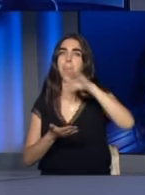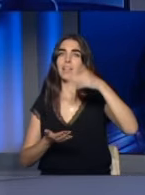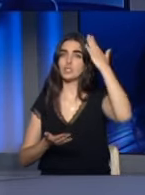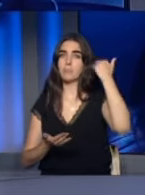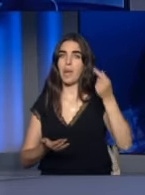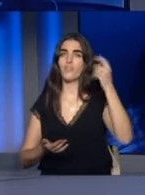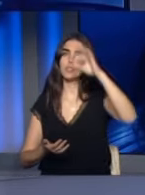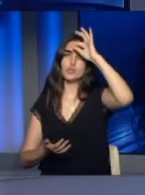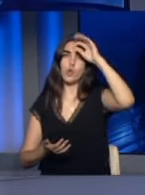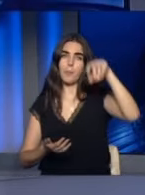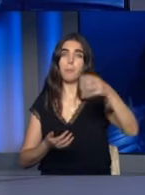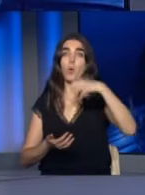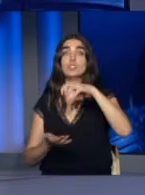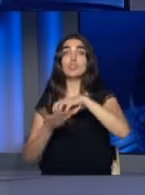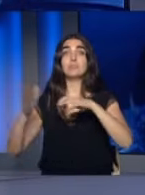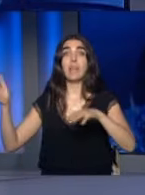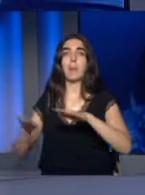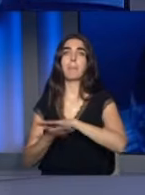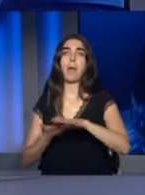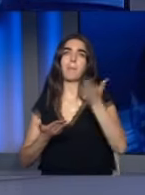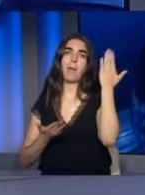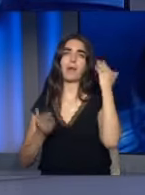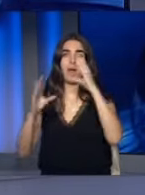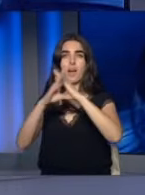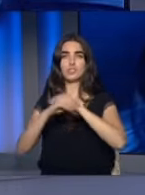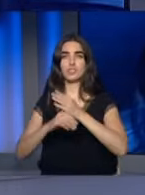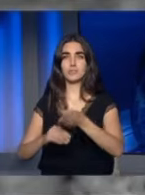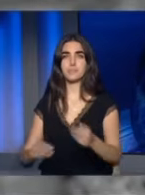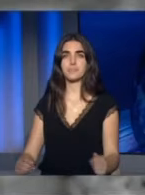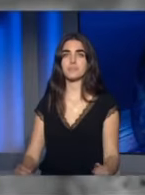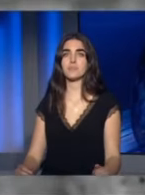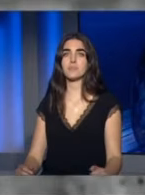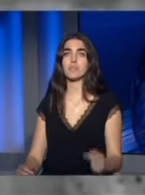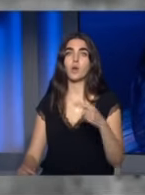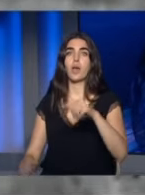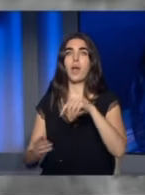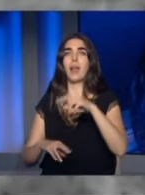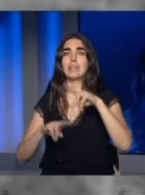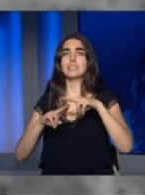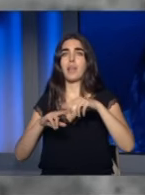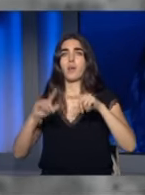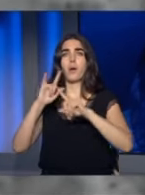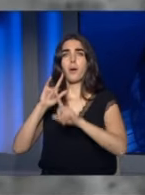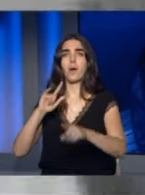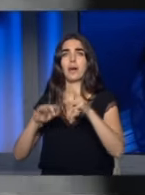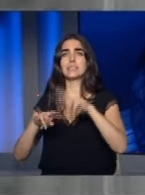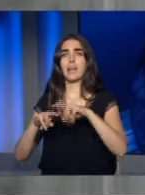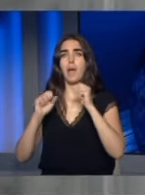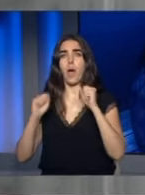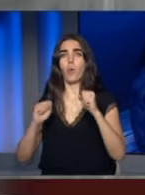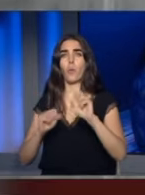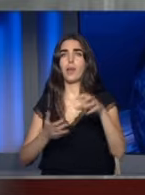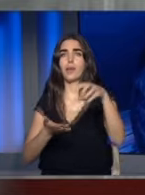الجنوب الى شم ستار في البقاع ليلا ثم يعود جنوبا اغار الطيران الحربي